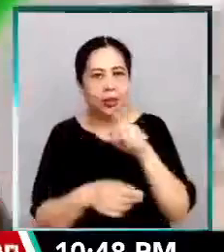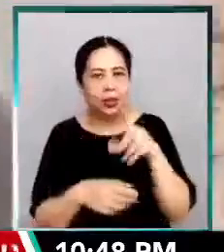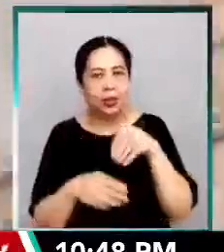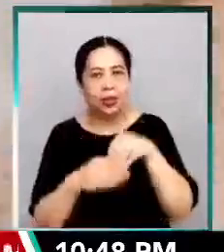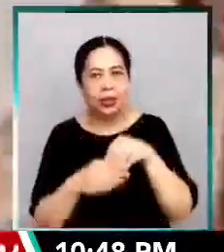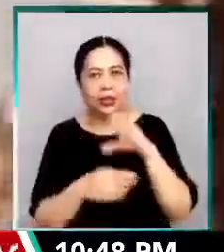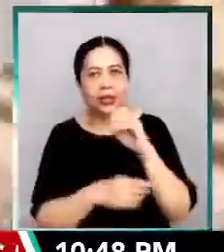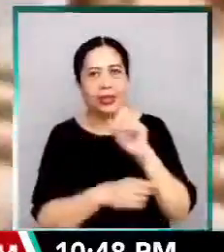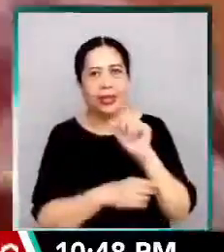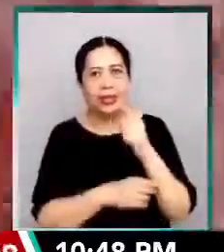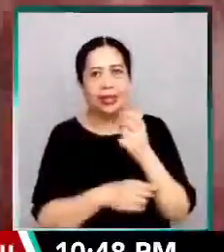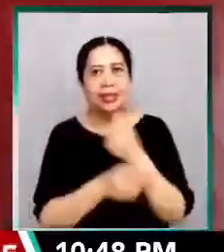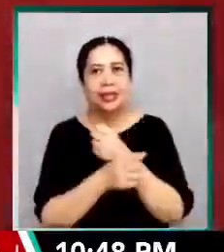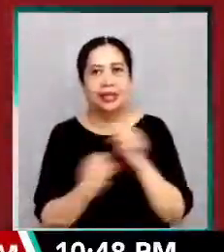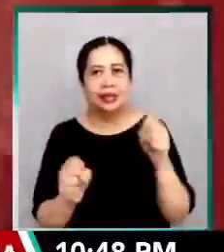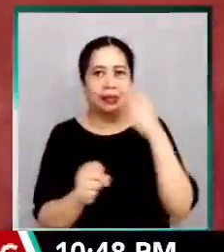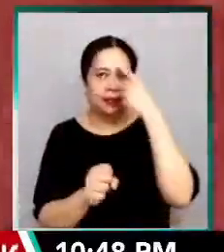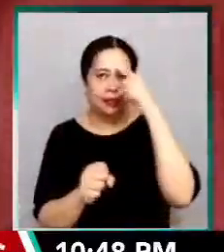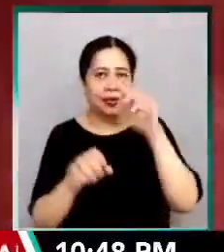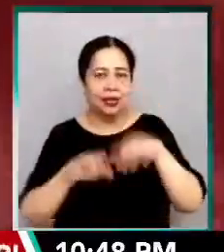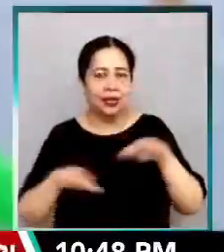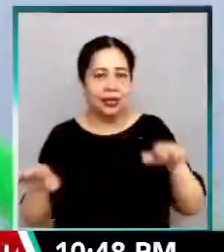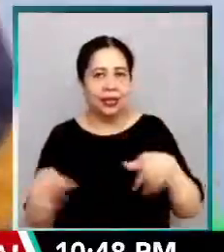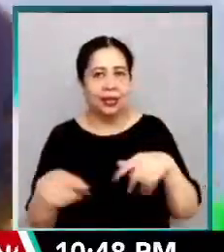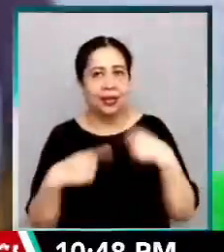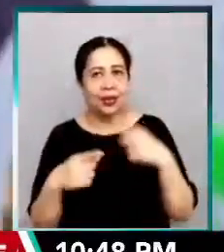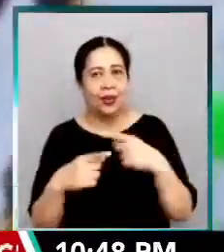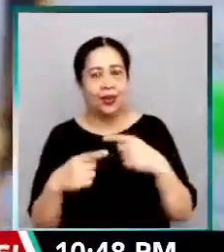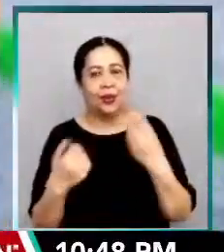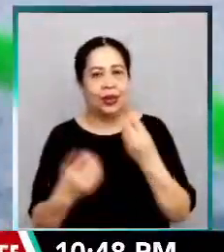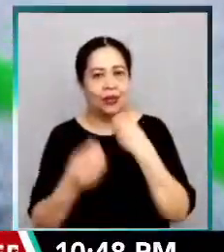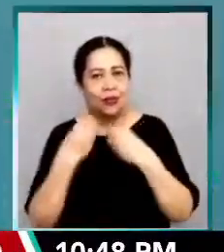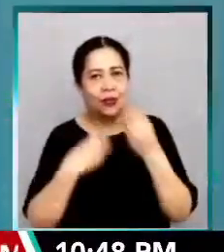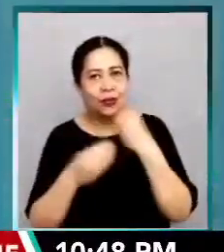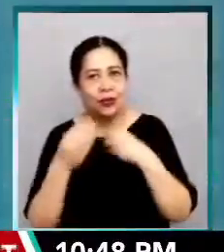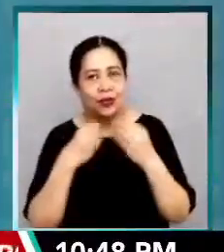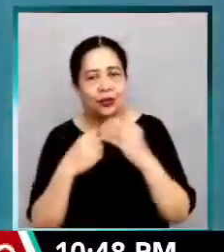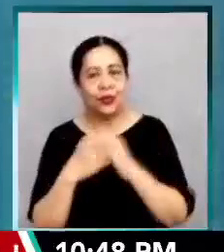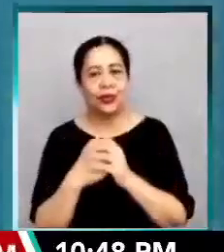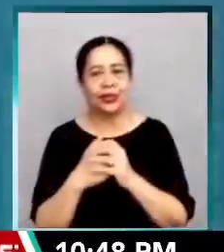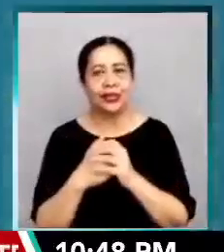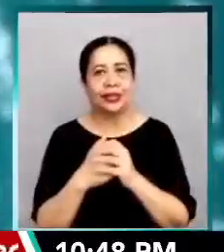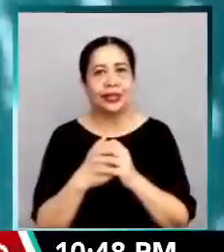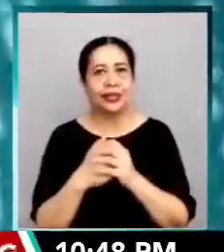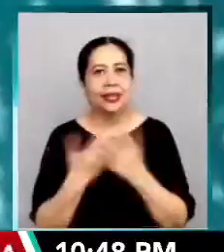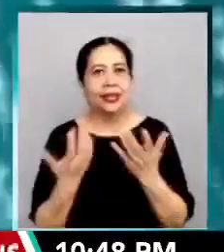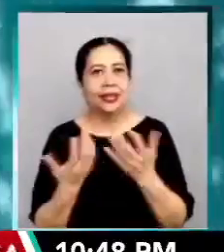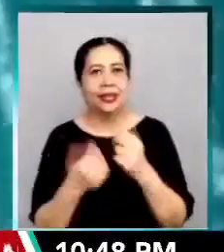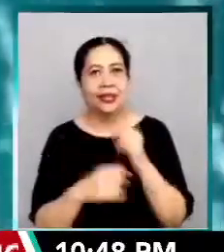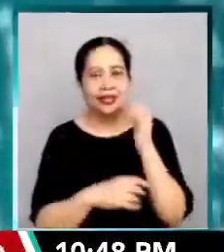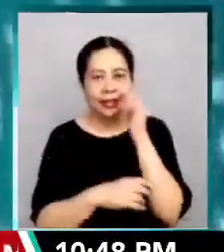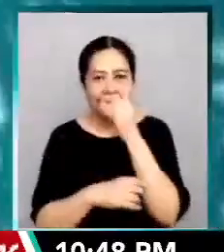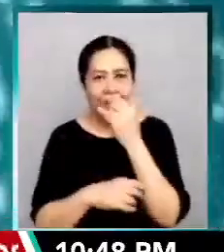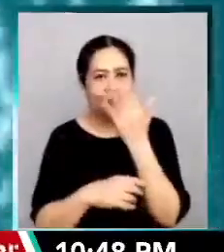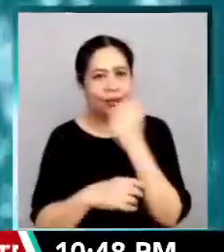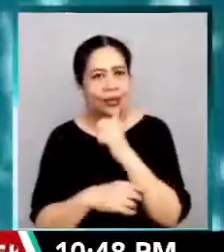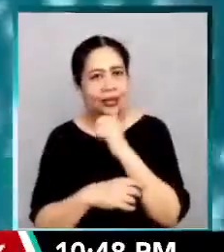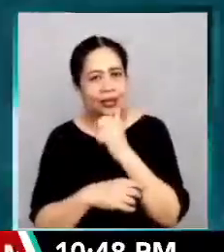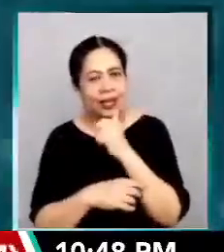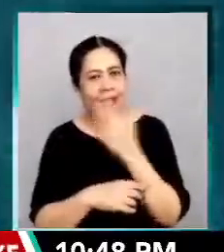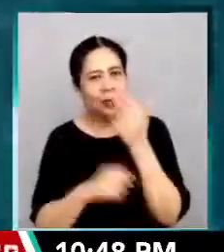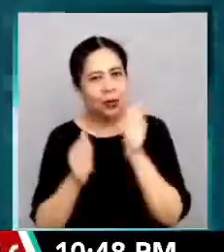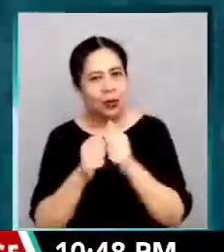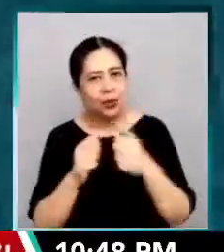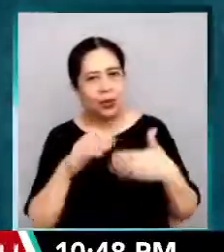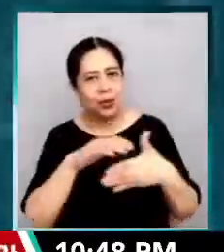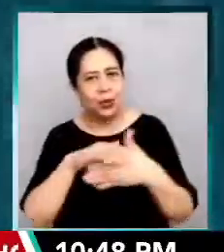na safe sa mga bata habang nakiki-food trip o simpleng sightseeing. Speaking of sightseeing, why not with Butanding o ang mga